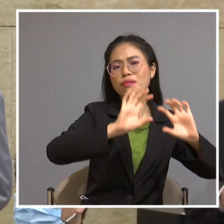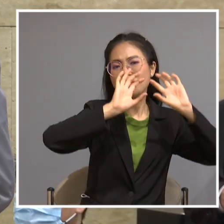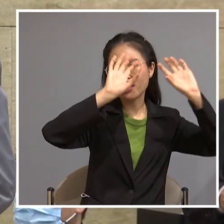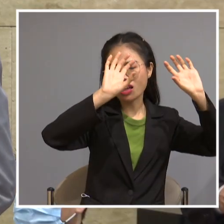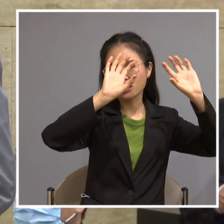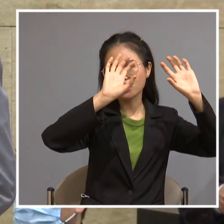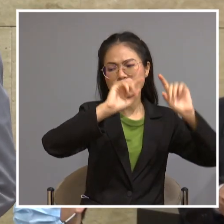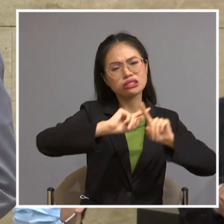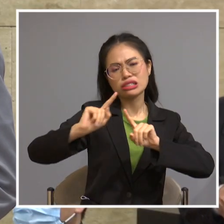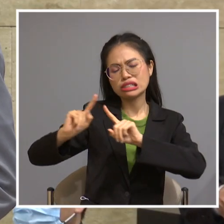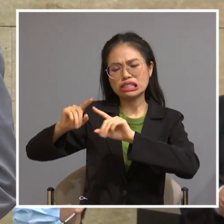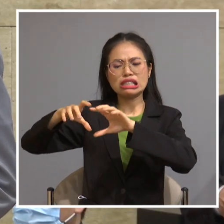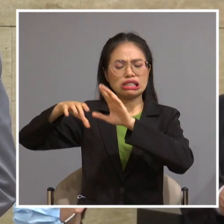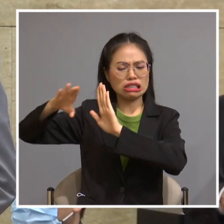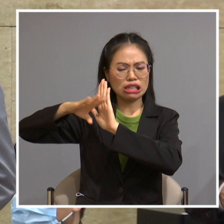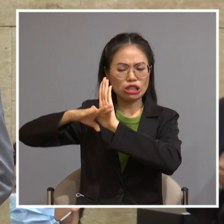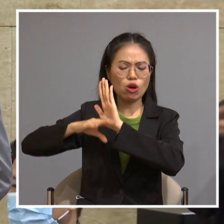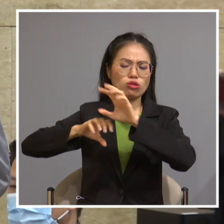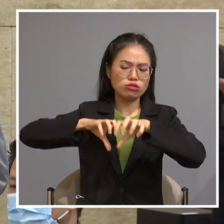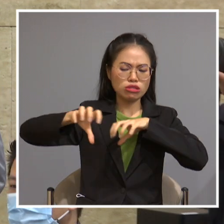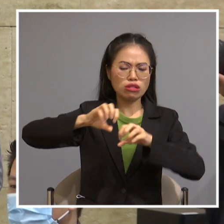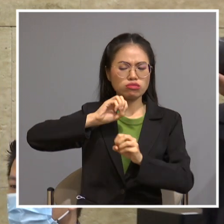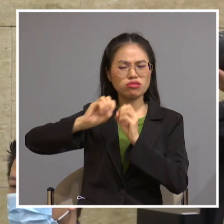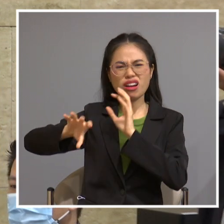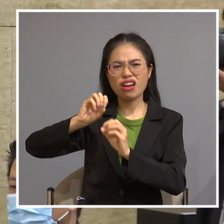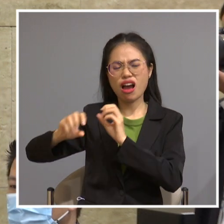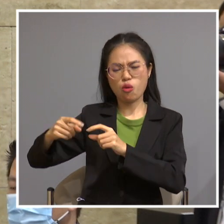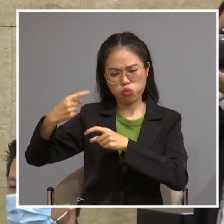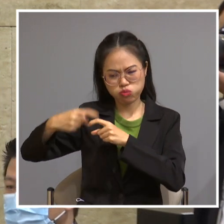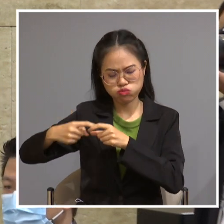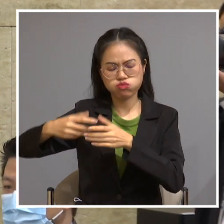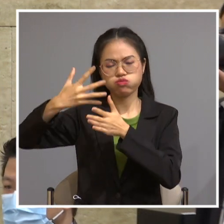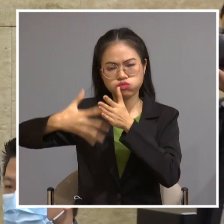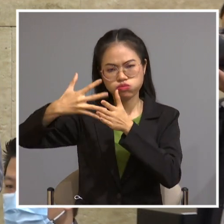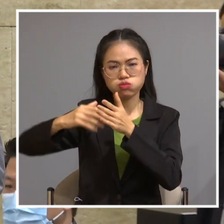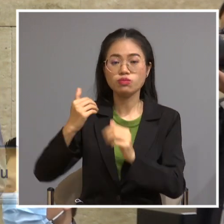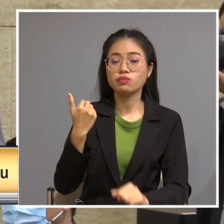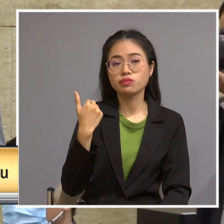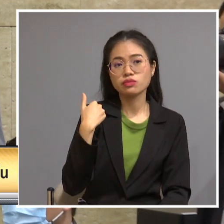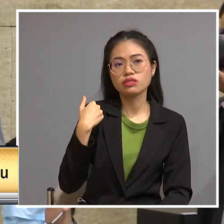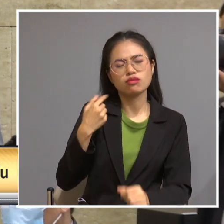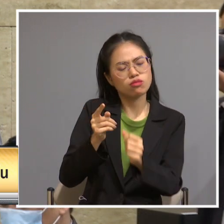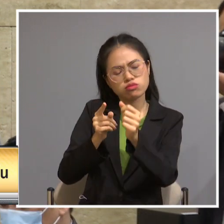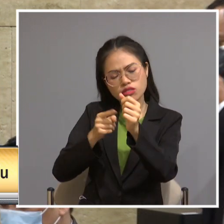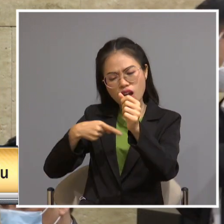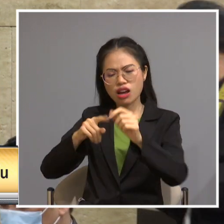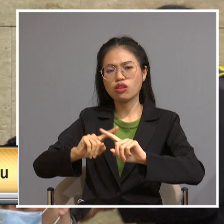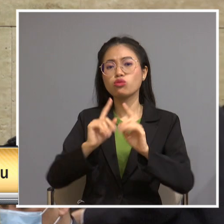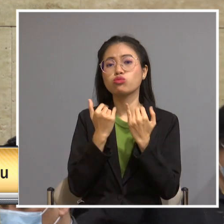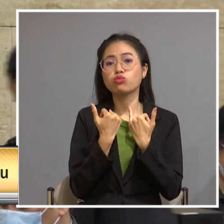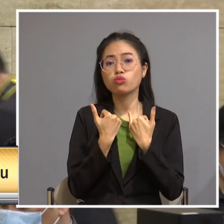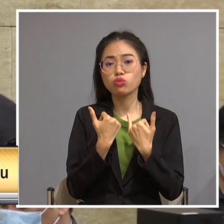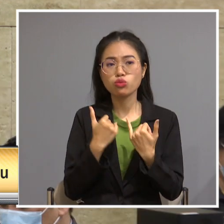้การดำเนินการด้านการจัดการขยะเป็ไปด้ความร่าช้าซึ่งที่ผ่านมา